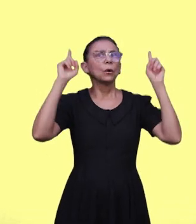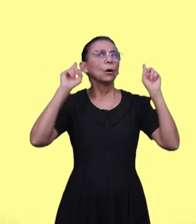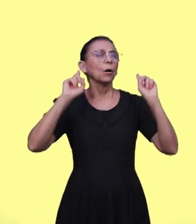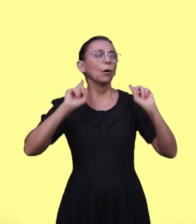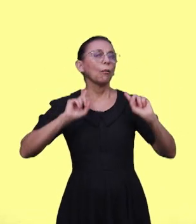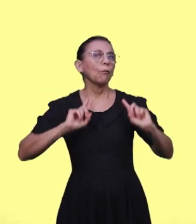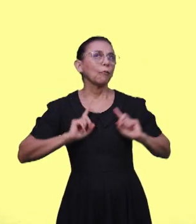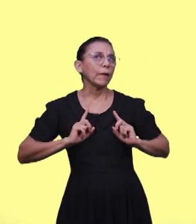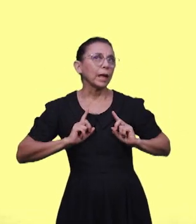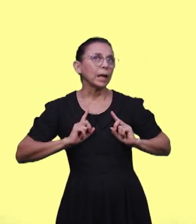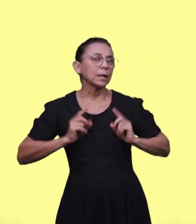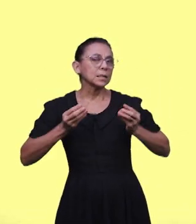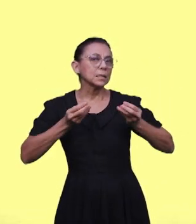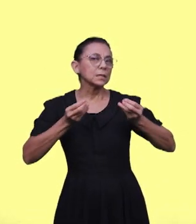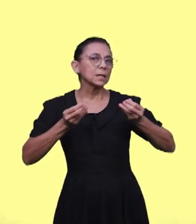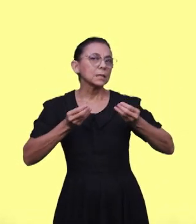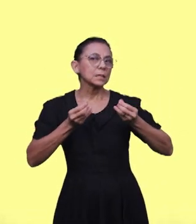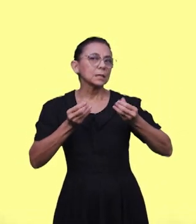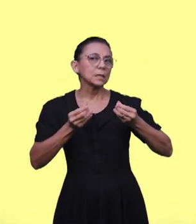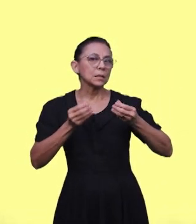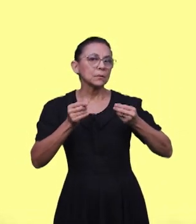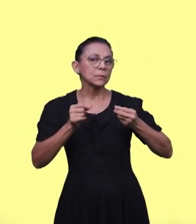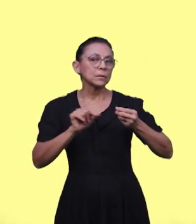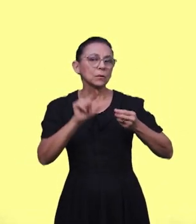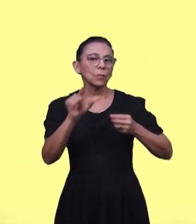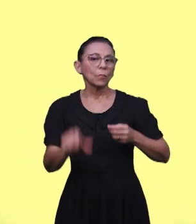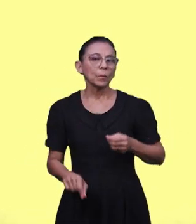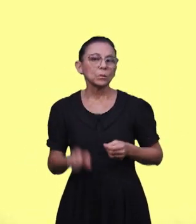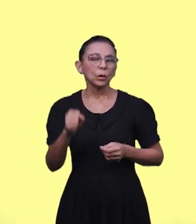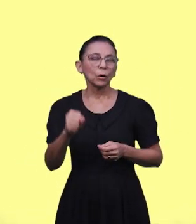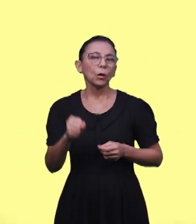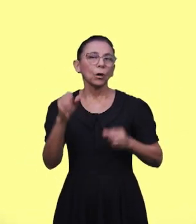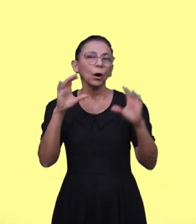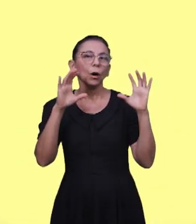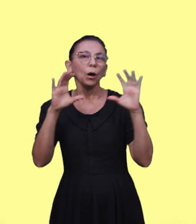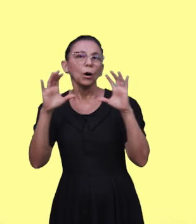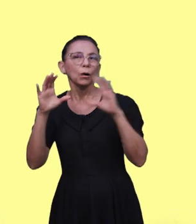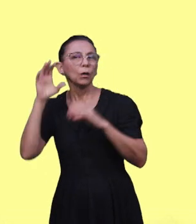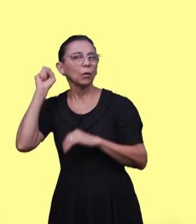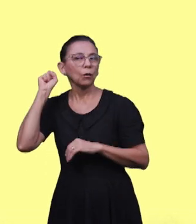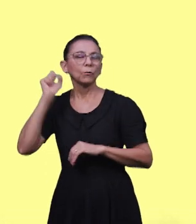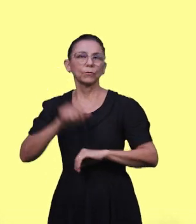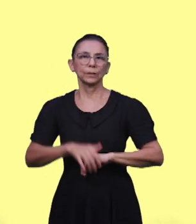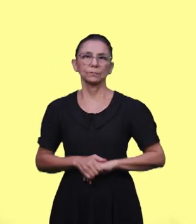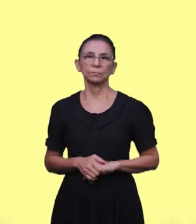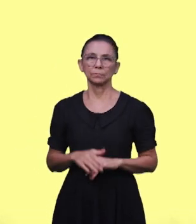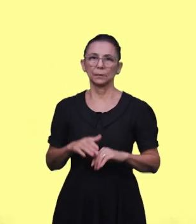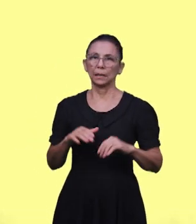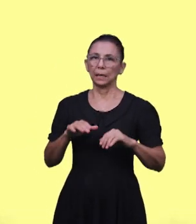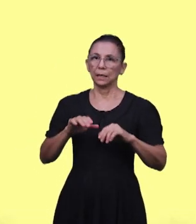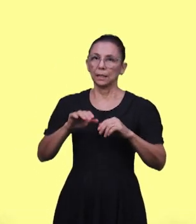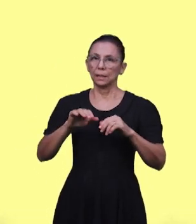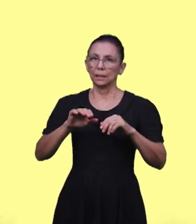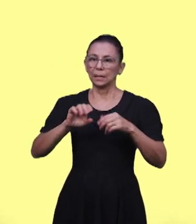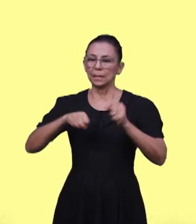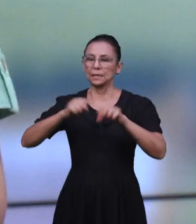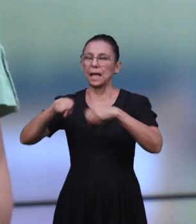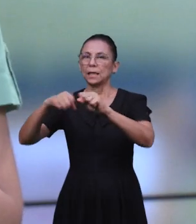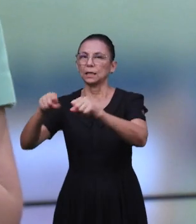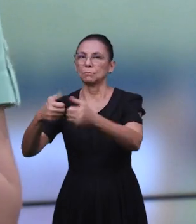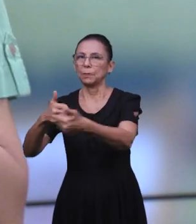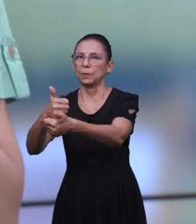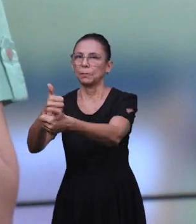brebis entendent la voix du berger et le suivent. Donc maintenant, nous allons faire un exercice